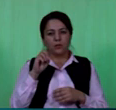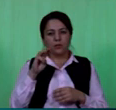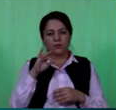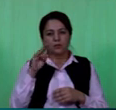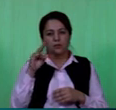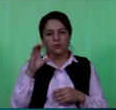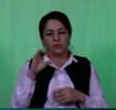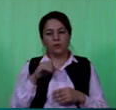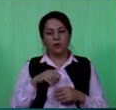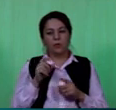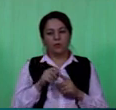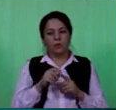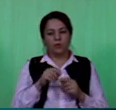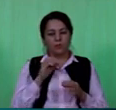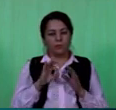проверяем